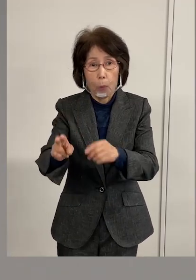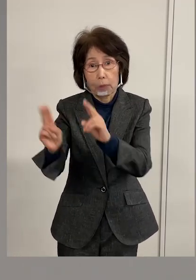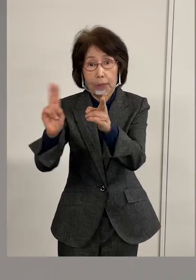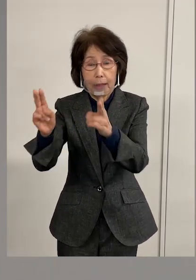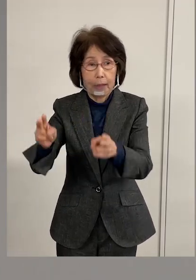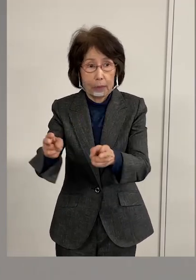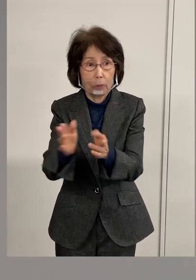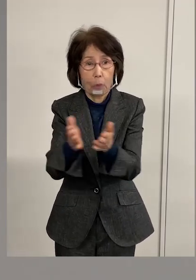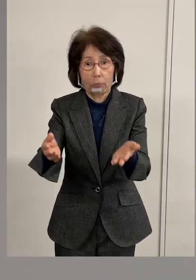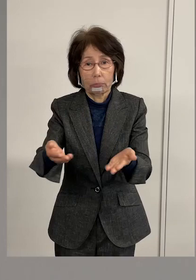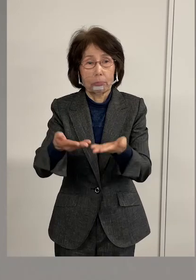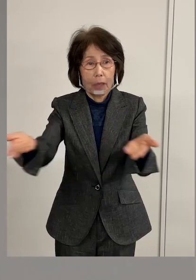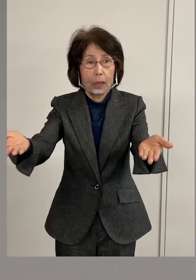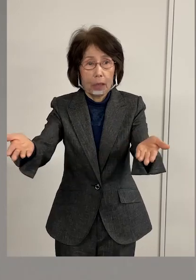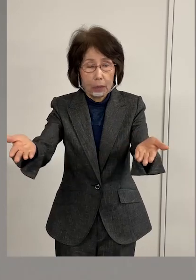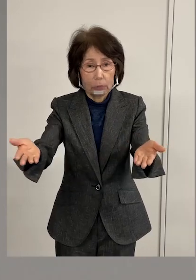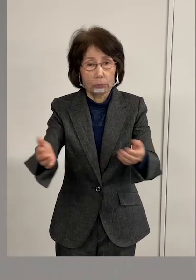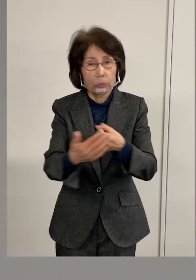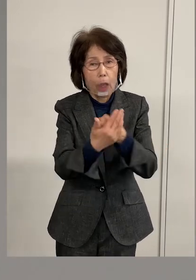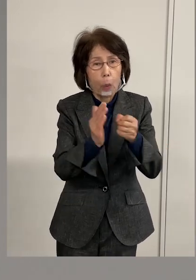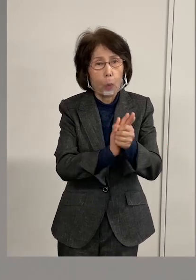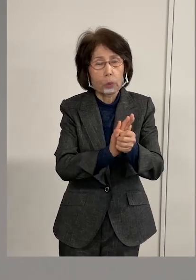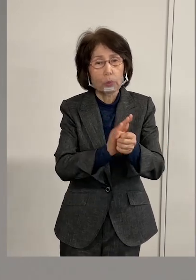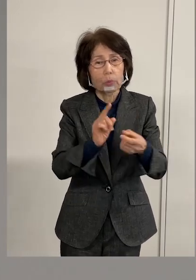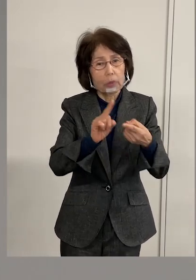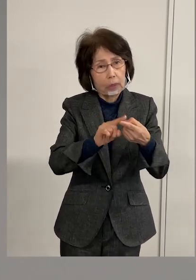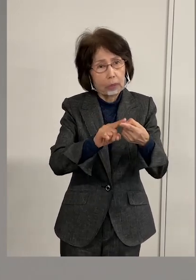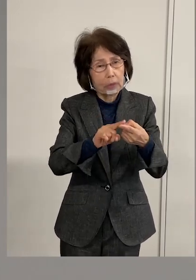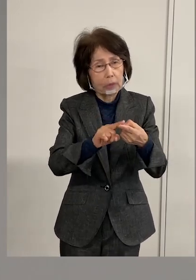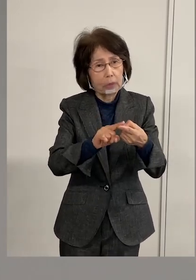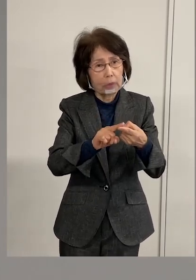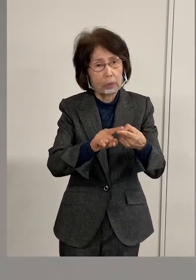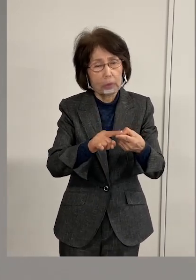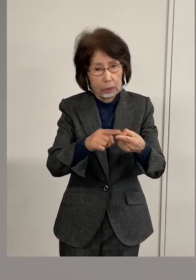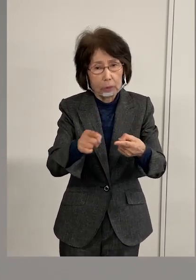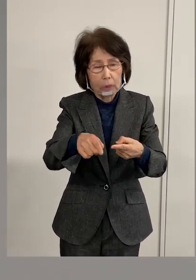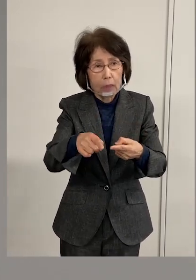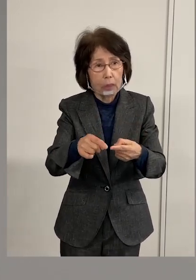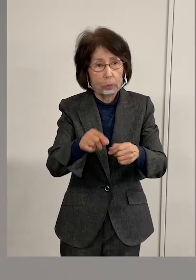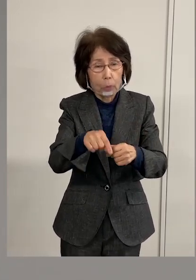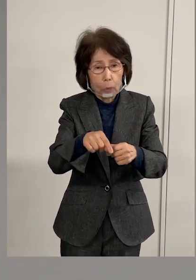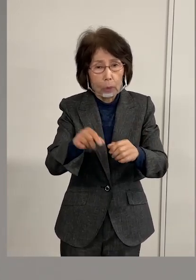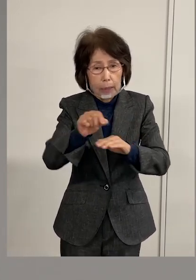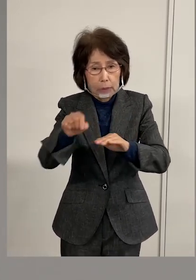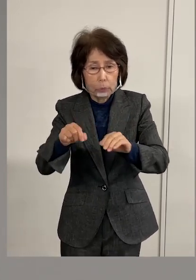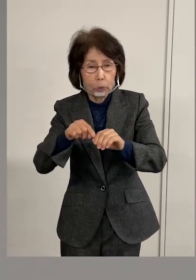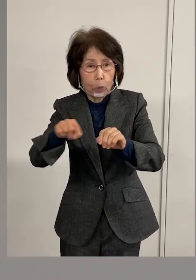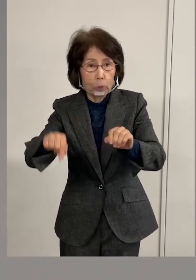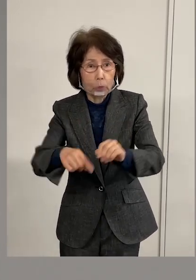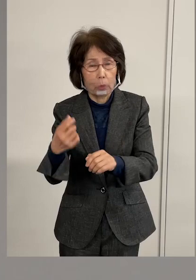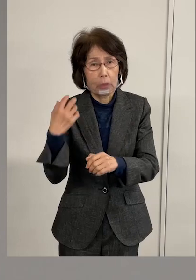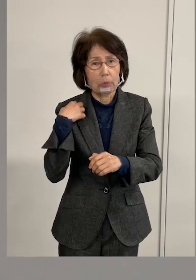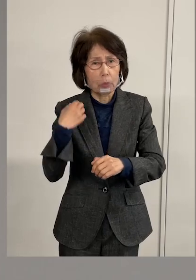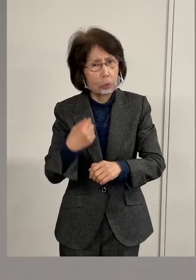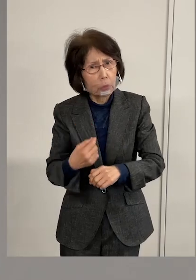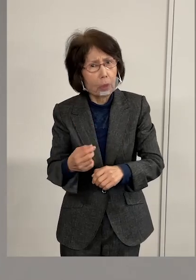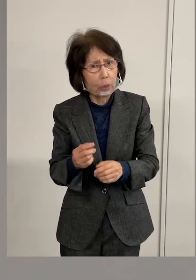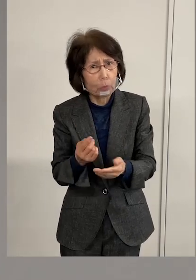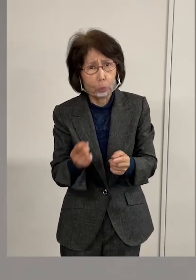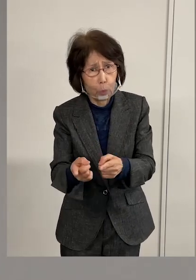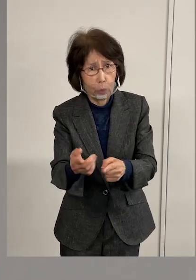こう、かなり保守的なですね、そこが事務局を務めている、まあ、ところですけれども、そこに公費で参加されていると思い